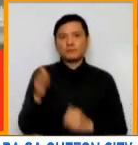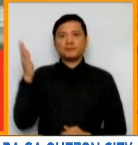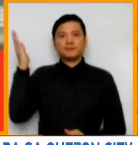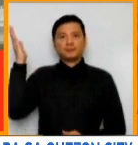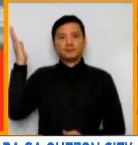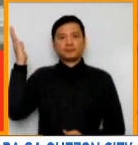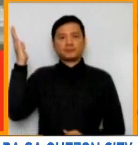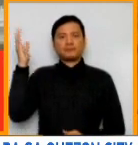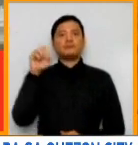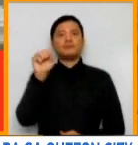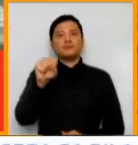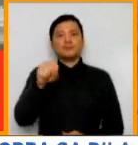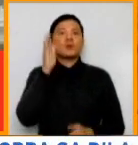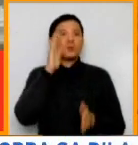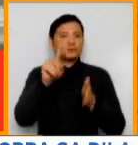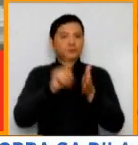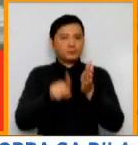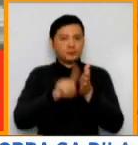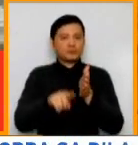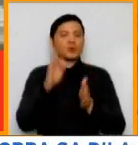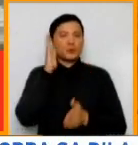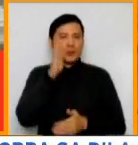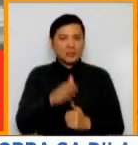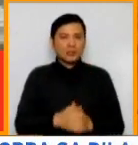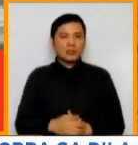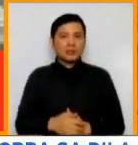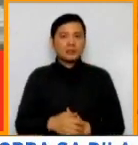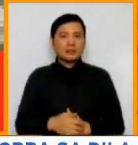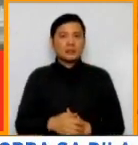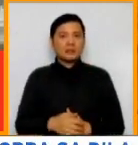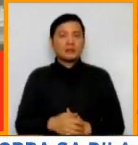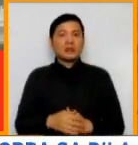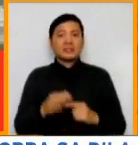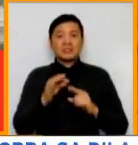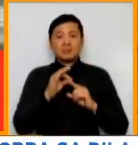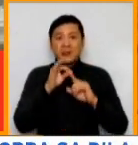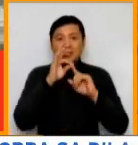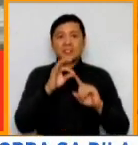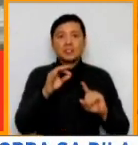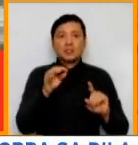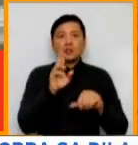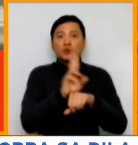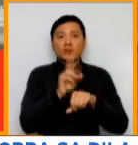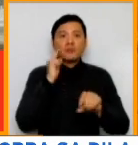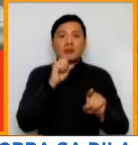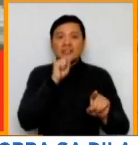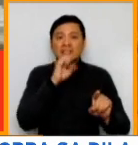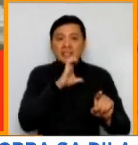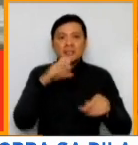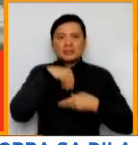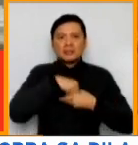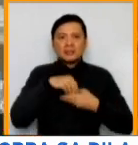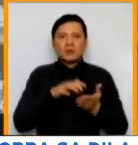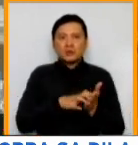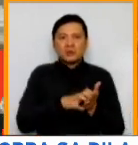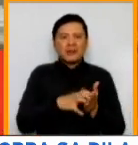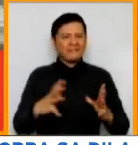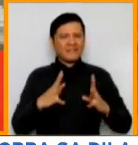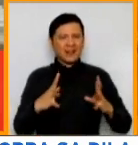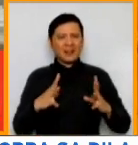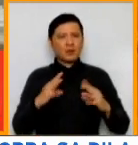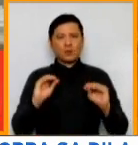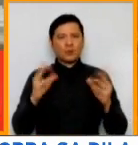naman ay ibinakuna, gagong-gagong na sa mga seniors o sa mga may comorbidities, wala naman pong problema yan. No,